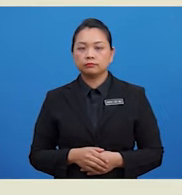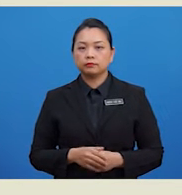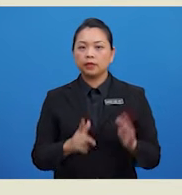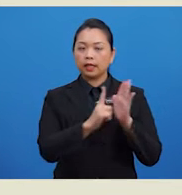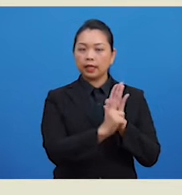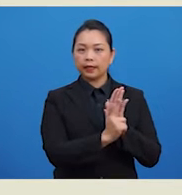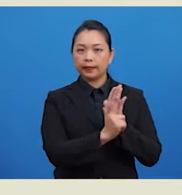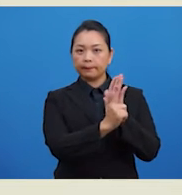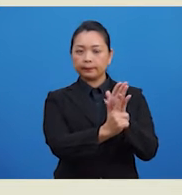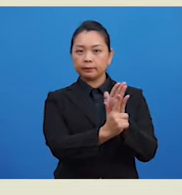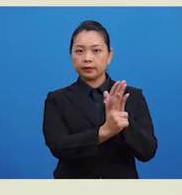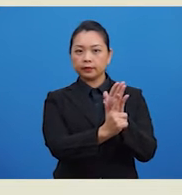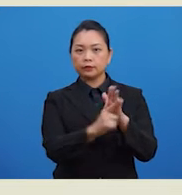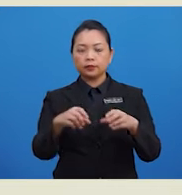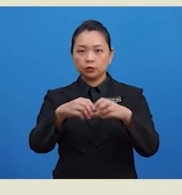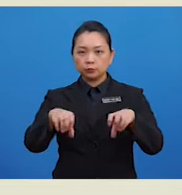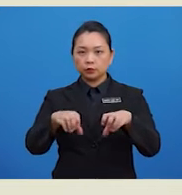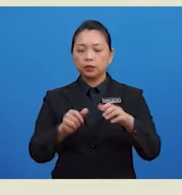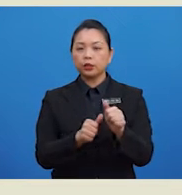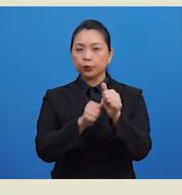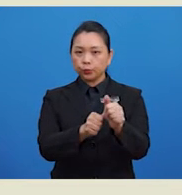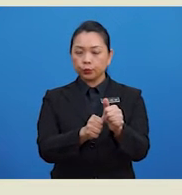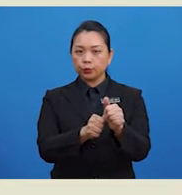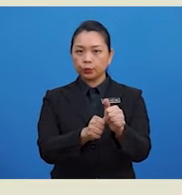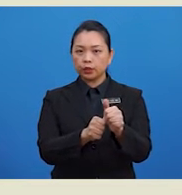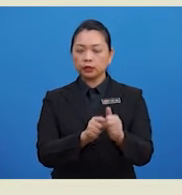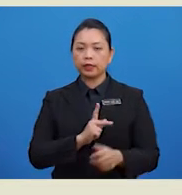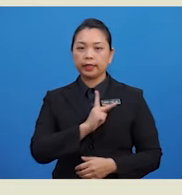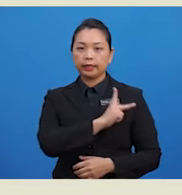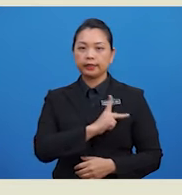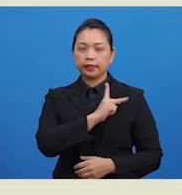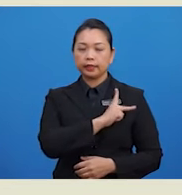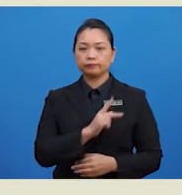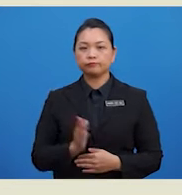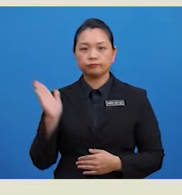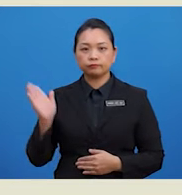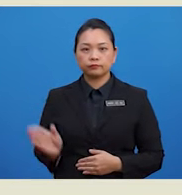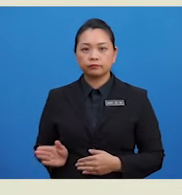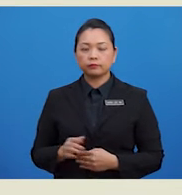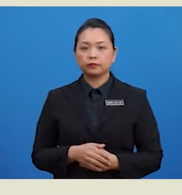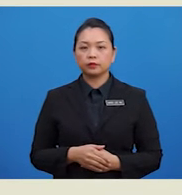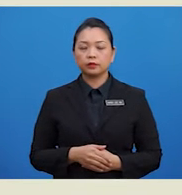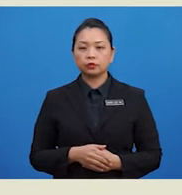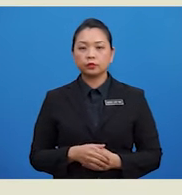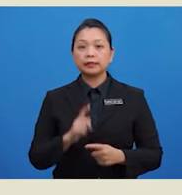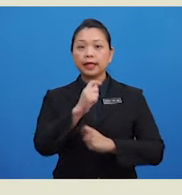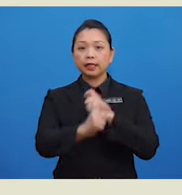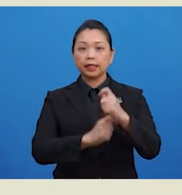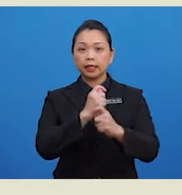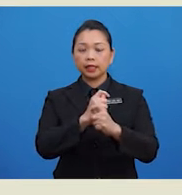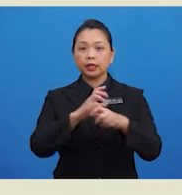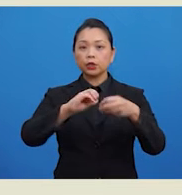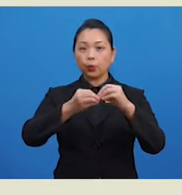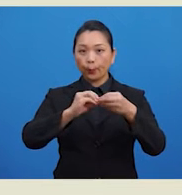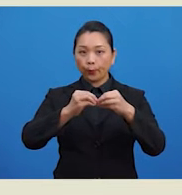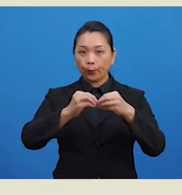Seterusnya, telur akan dilabel berdasarkan beberapa kriteria seperti tarikh kutipan, nombor